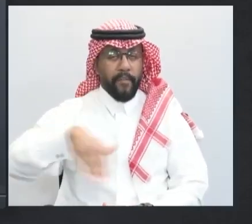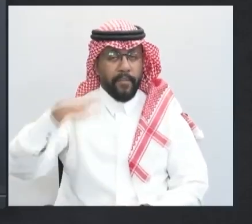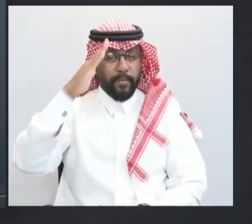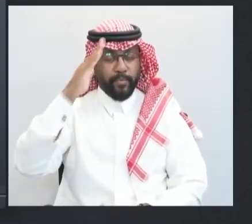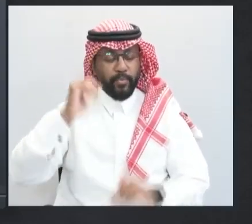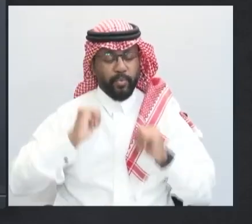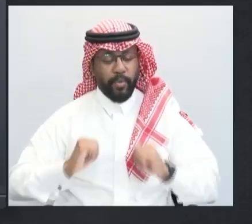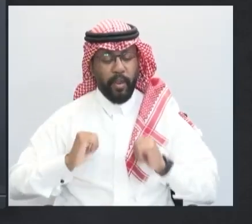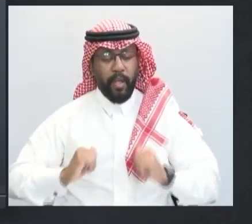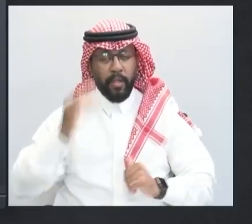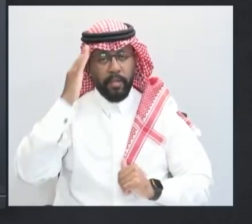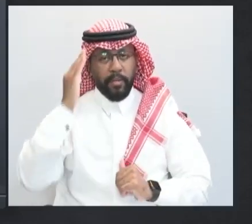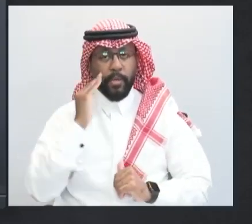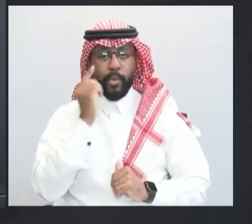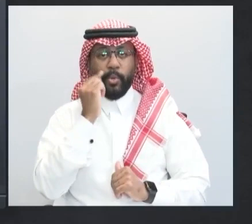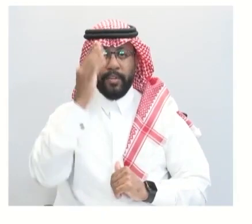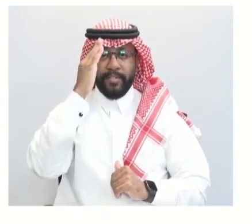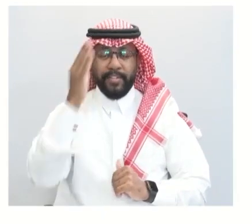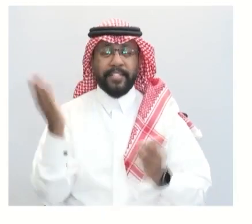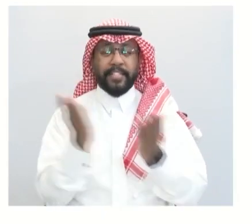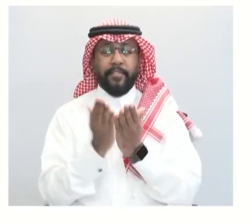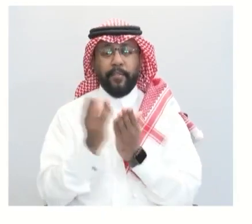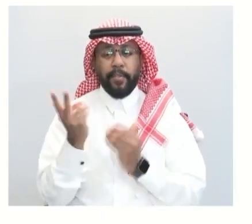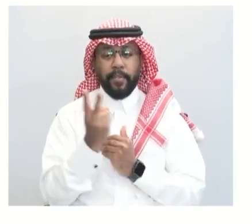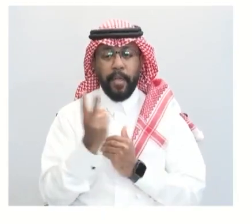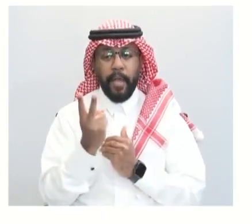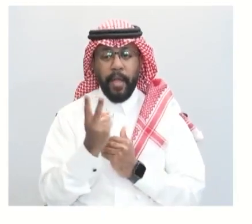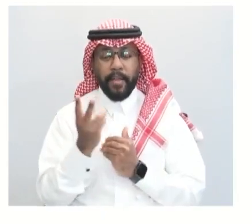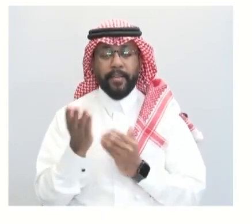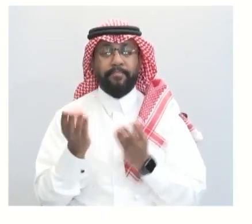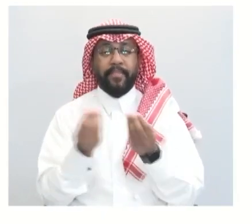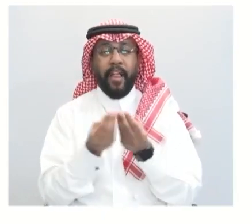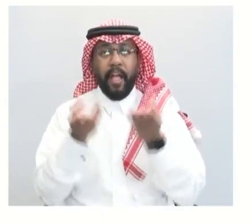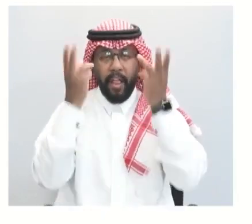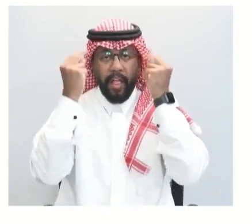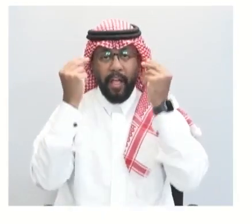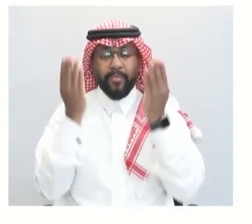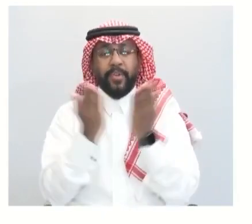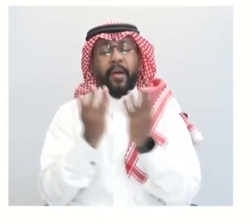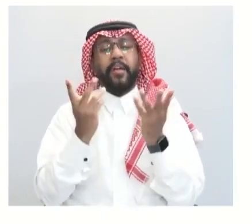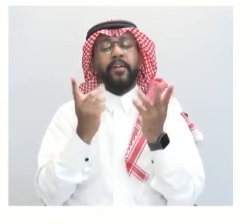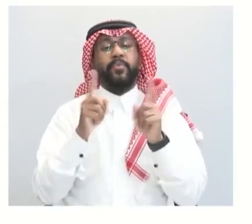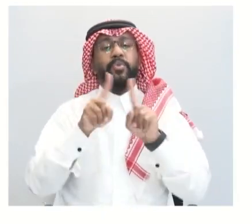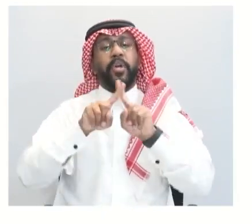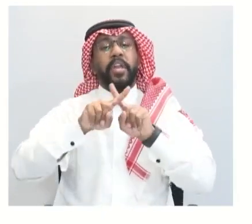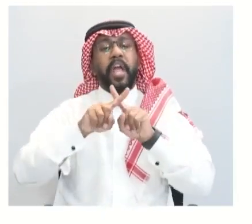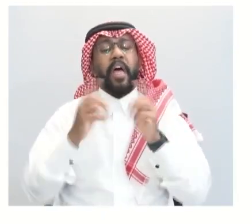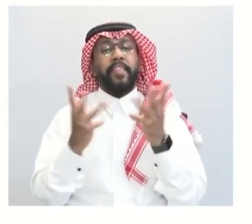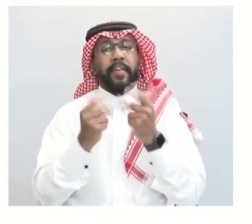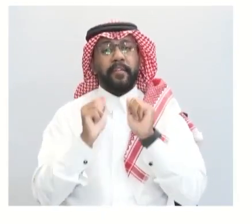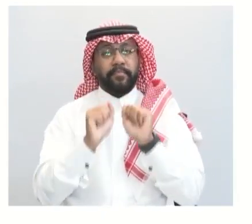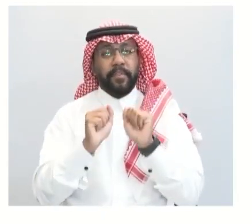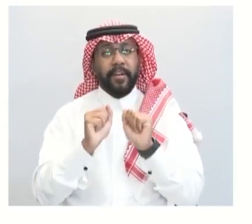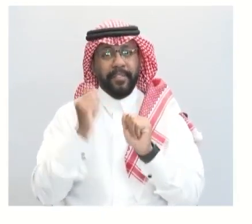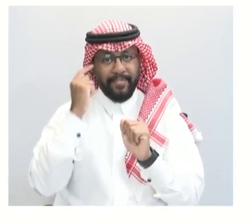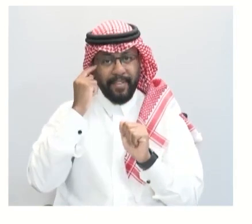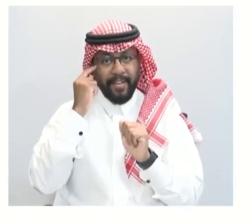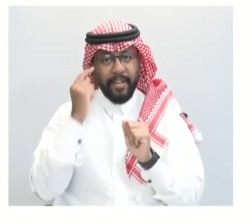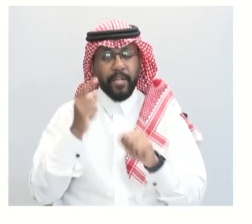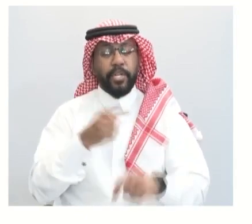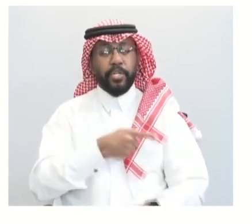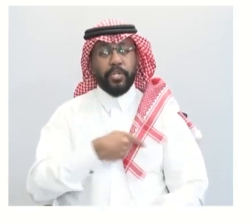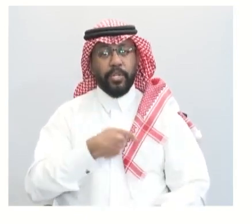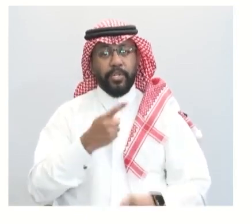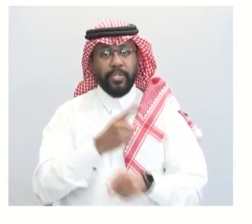وطالبات الصف الثاني الابتدائي مجددا في تكمله دروس ماده الرياضيات سوف اقدم لكم الدرس معكم الاستاذ ابراهيم